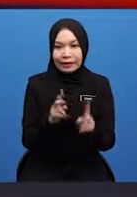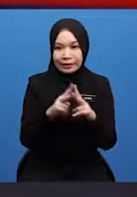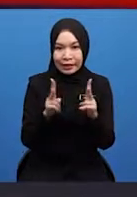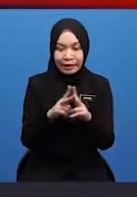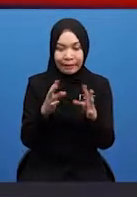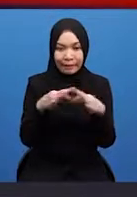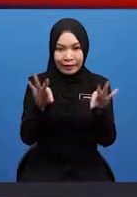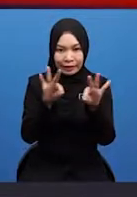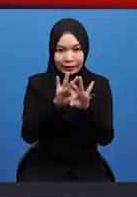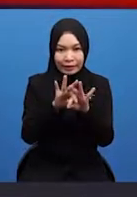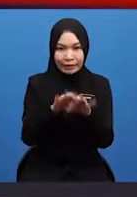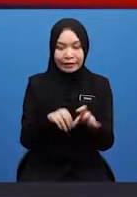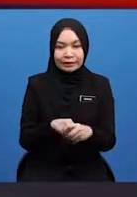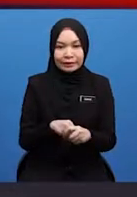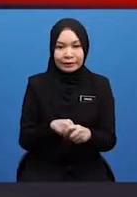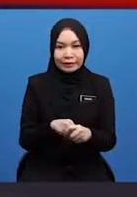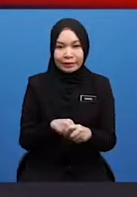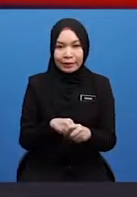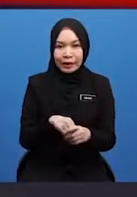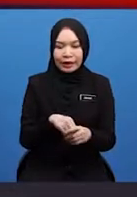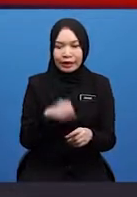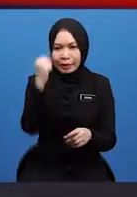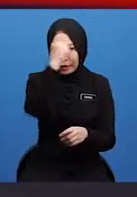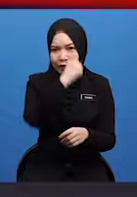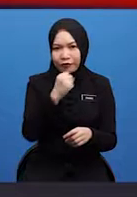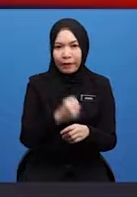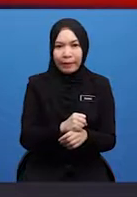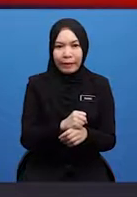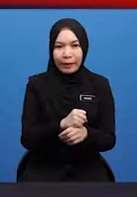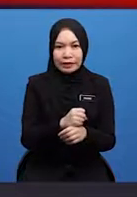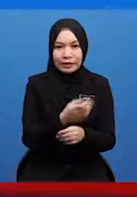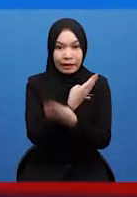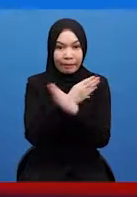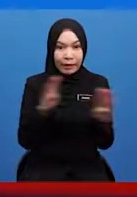ada bersifat bebas atau yang mempunyai sudut.